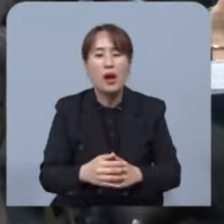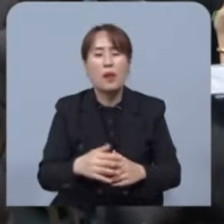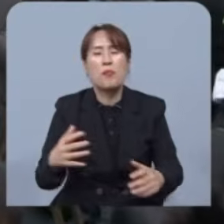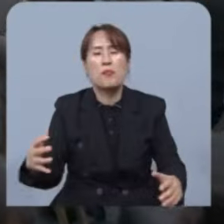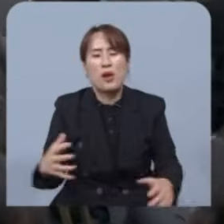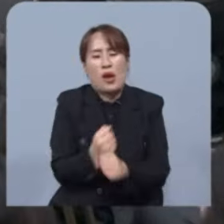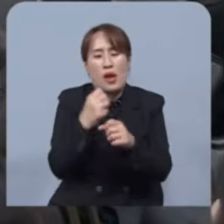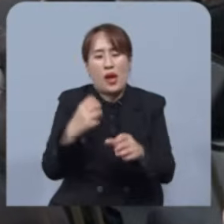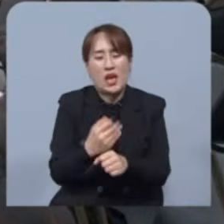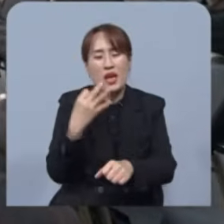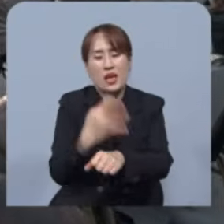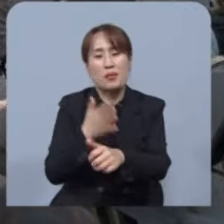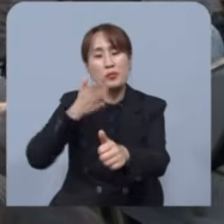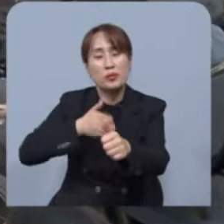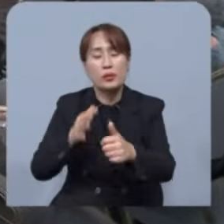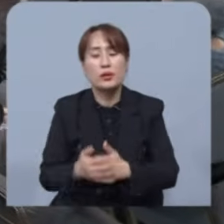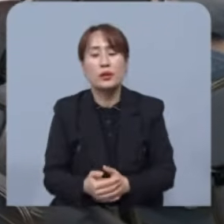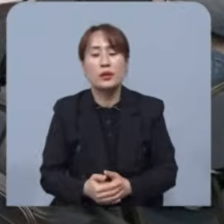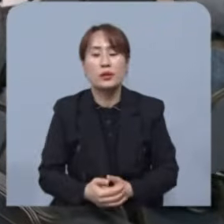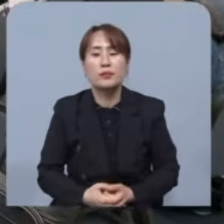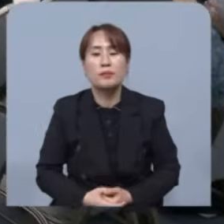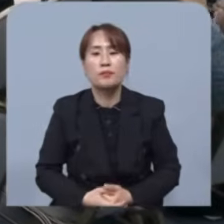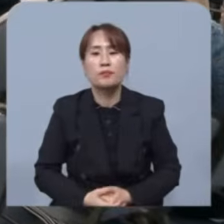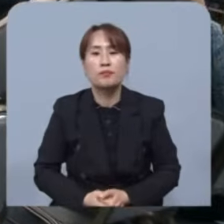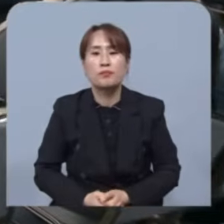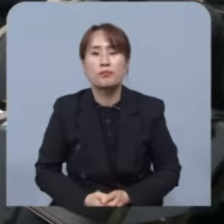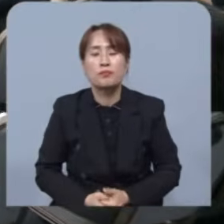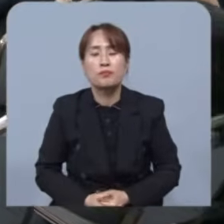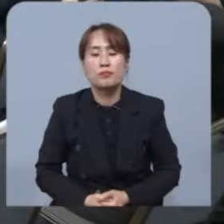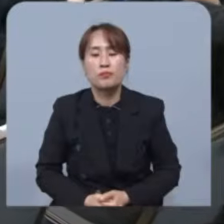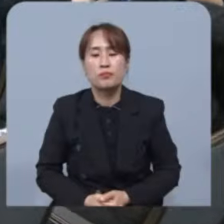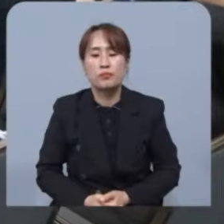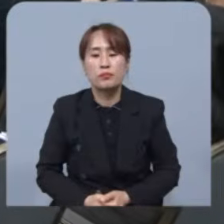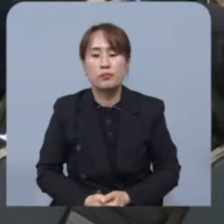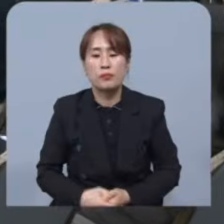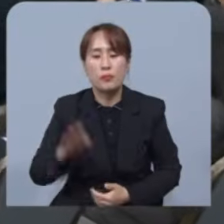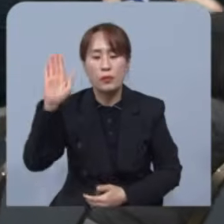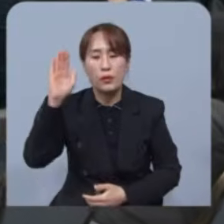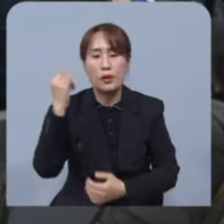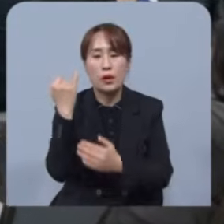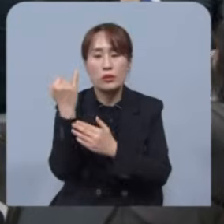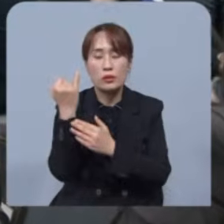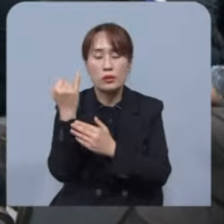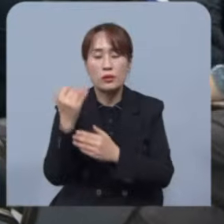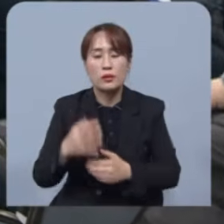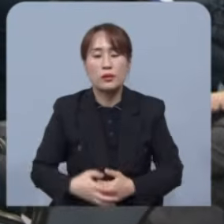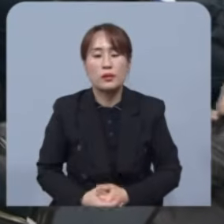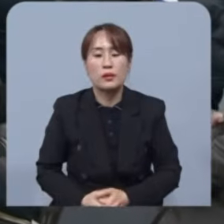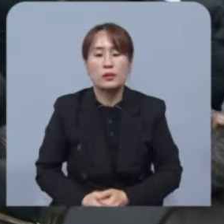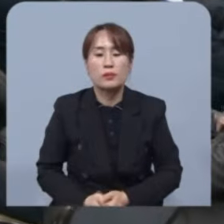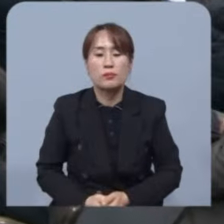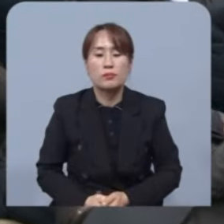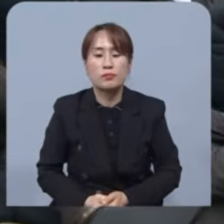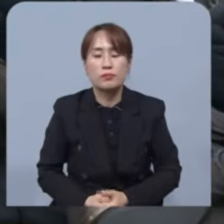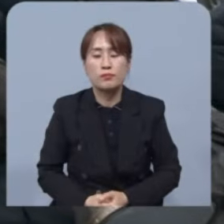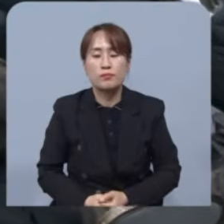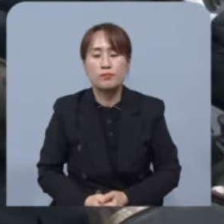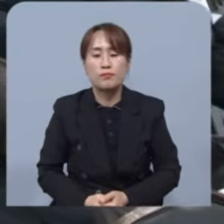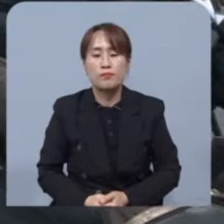압축해서 해주시면 감사드리겠고요. 한번 뒤쪽으로 가 보겠습니다. 그 손 드신 여성분인가요? 네.